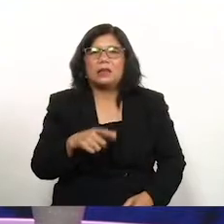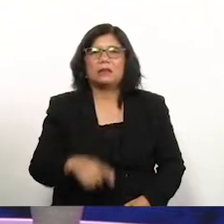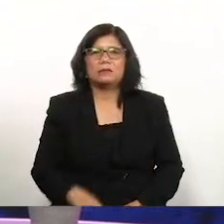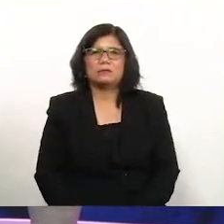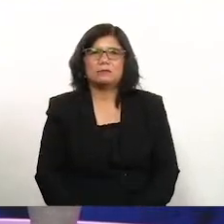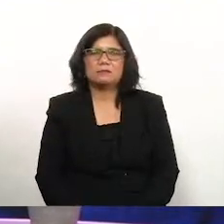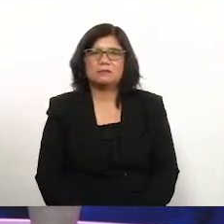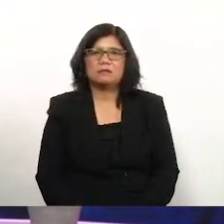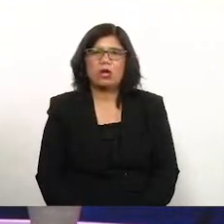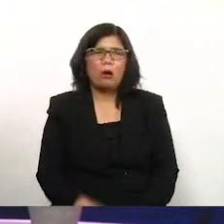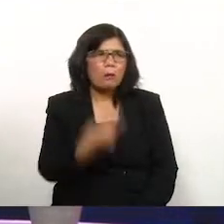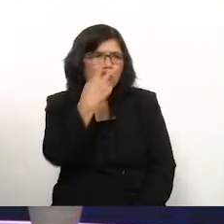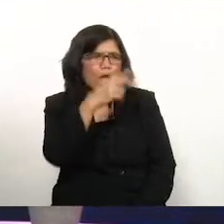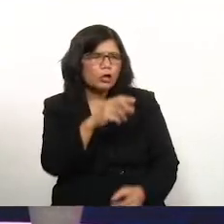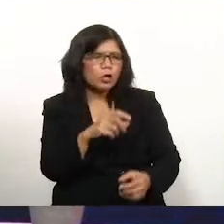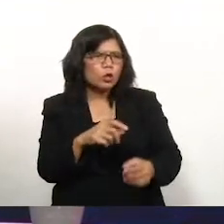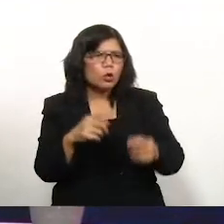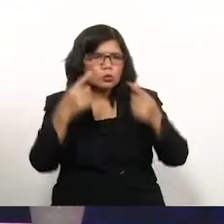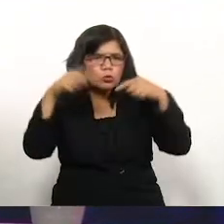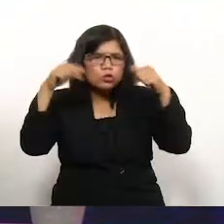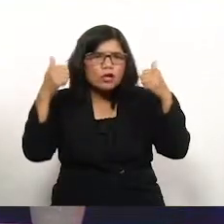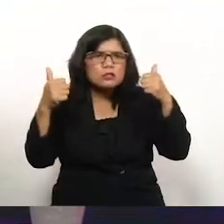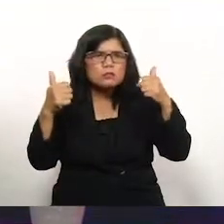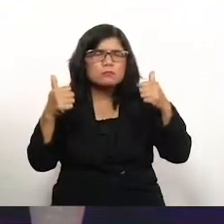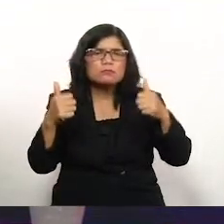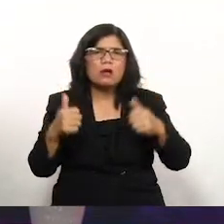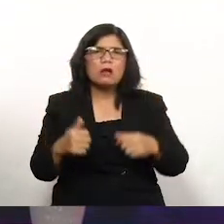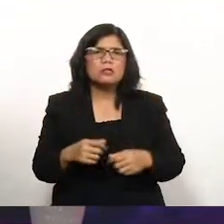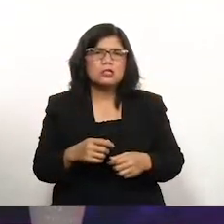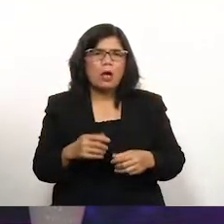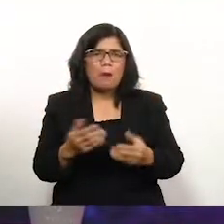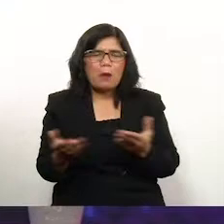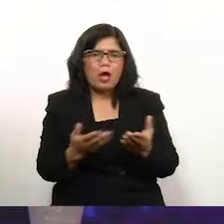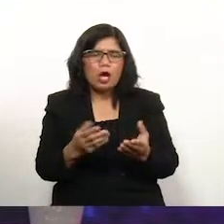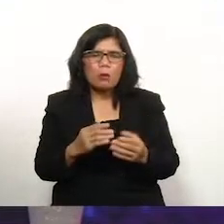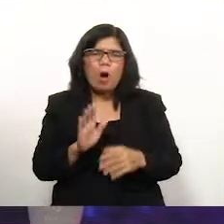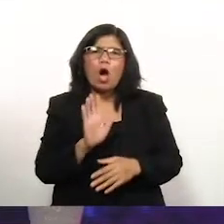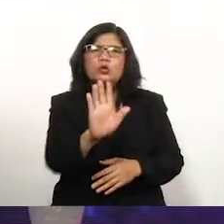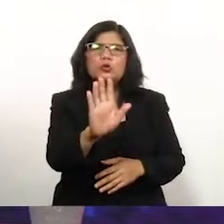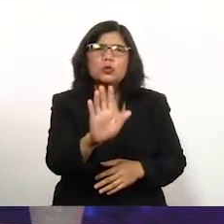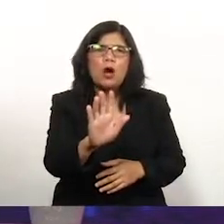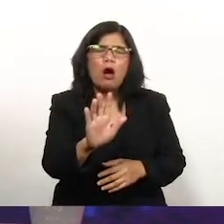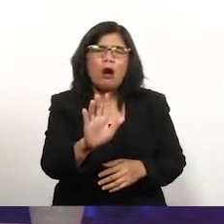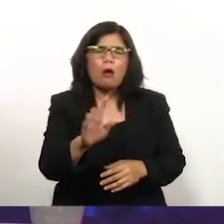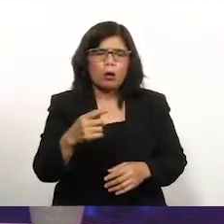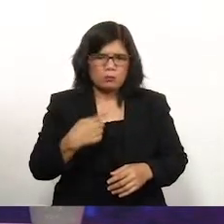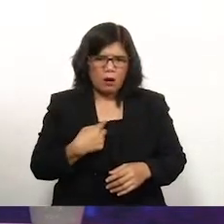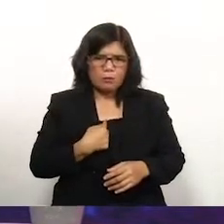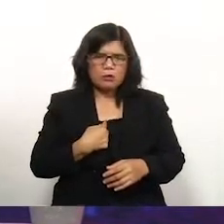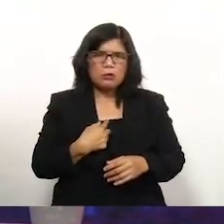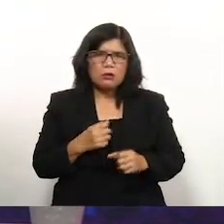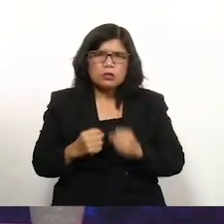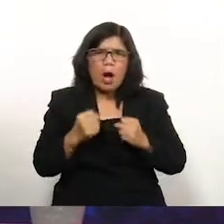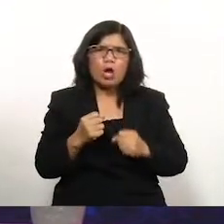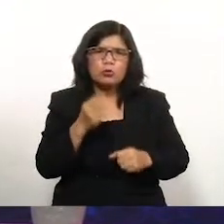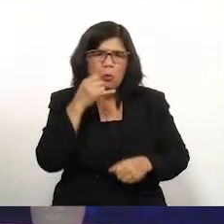kalau sudah melihat orang kaya melihat orang sukses melihat orang berhasil melainkan yang maju terus di dalam diri saudara ada semangat untuk menyerang ada